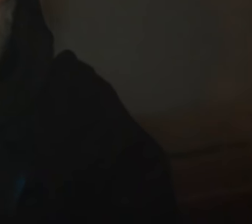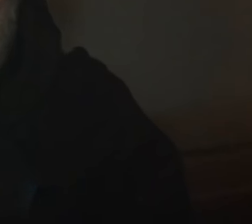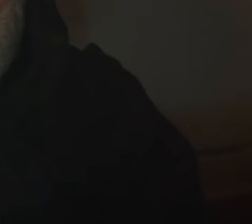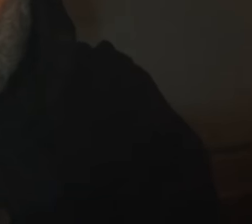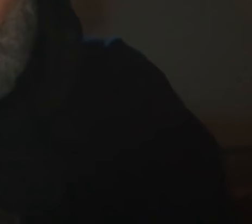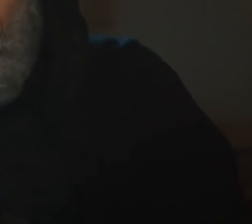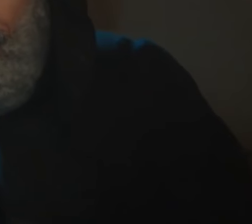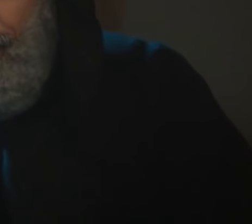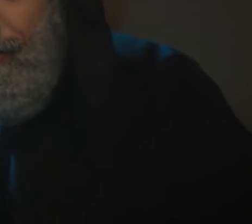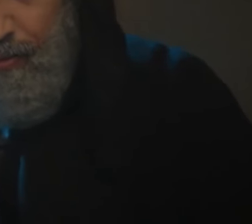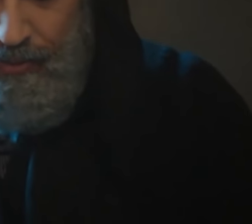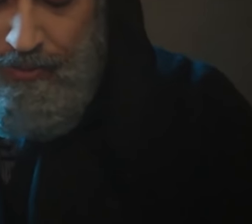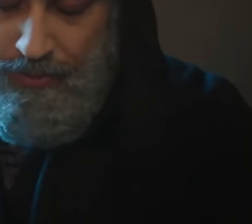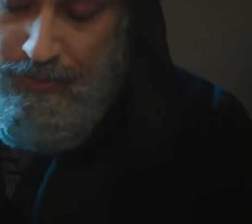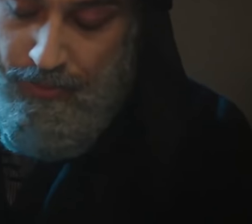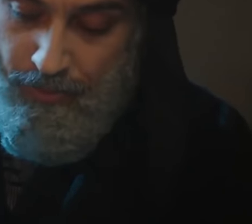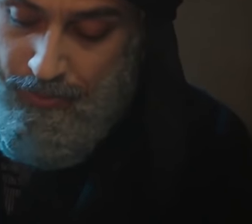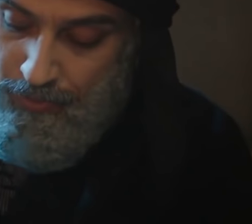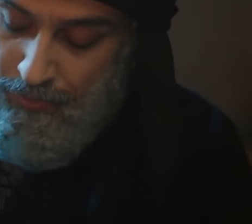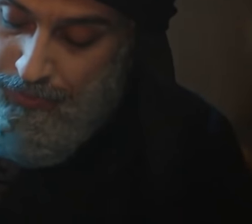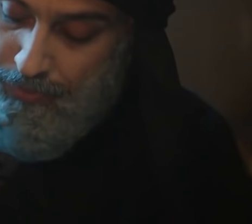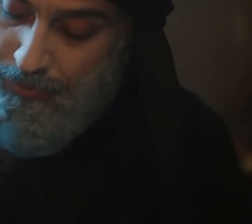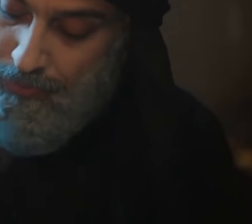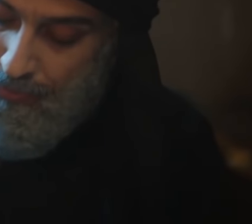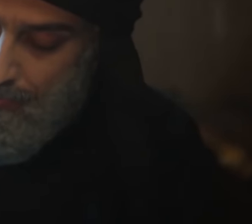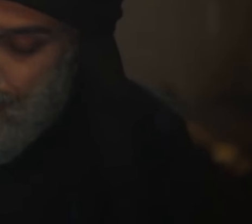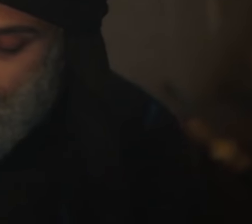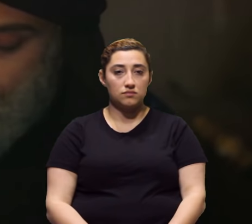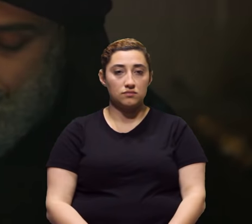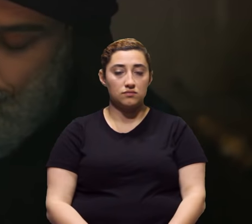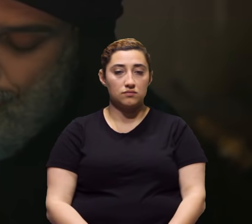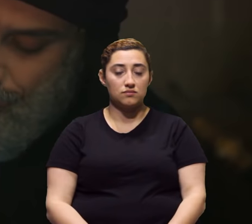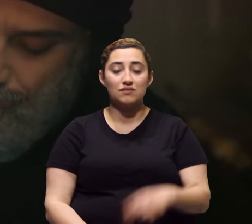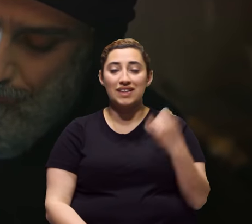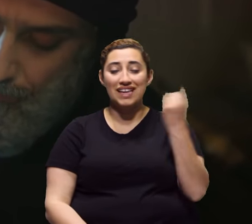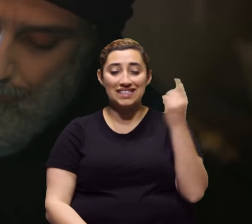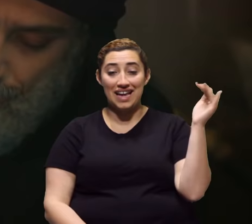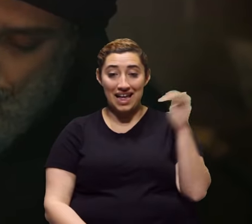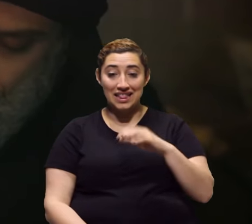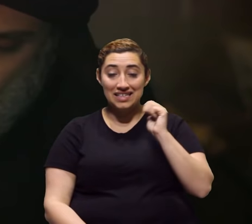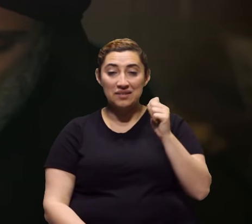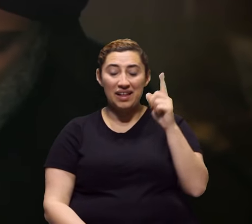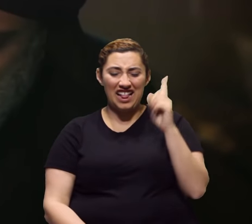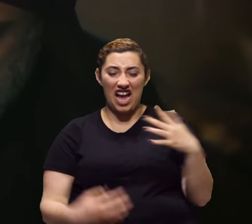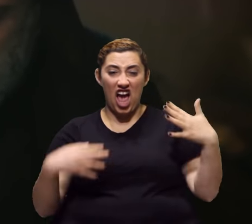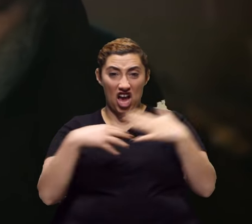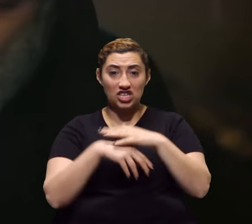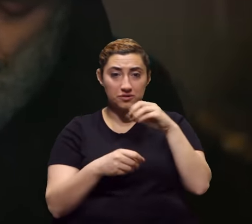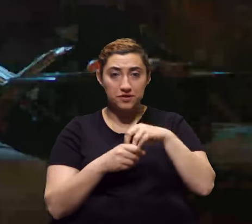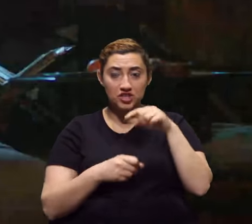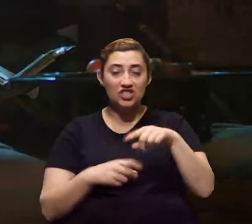Ağır hareketlerle kaykılarak oturuşunu düzeltip mektuba odaklandı. Seyahatten dönende ilk